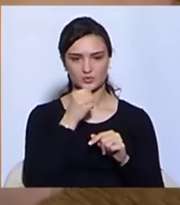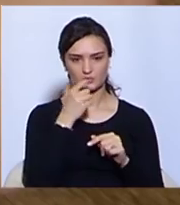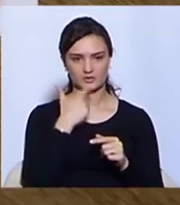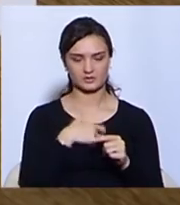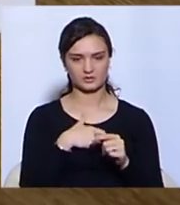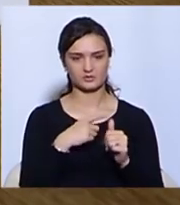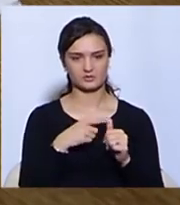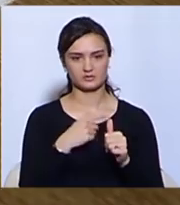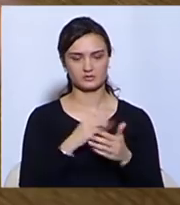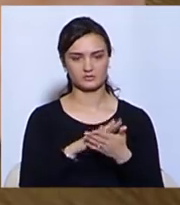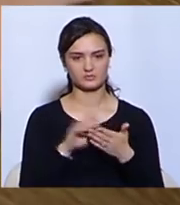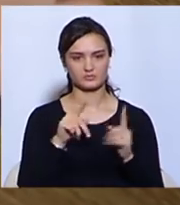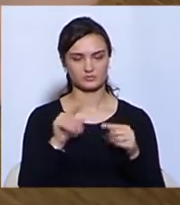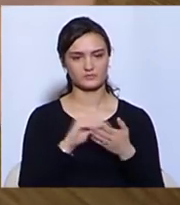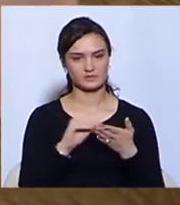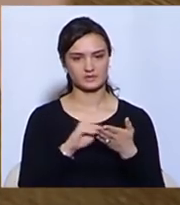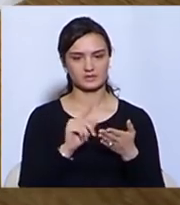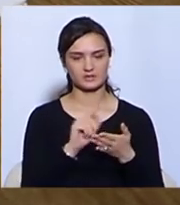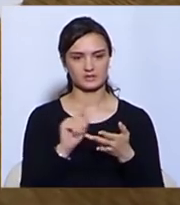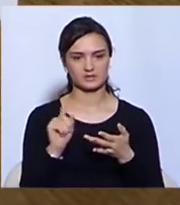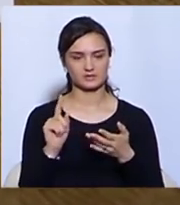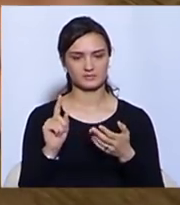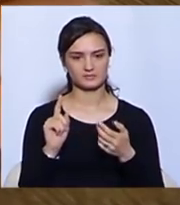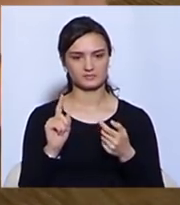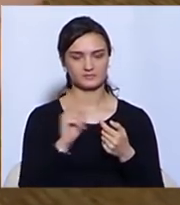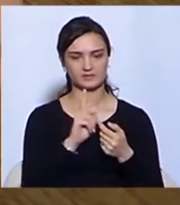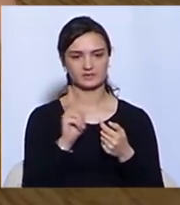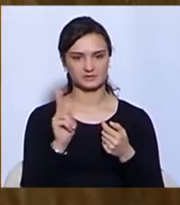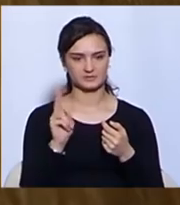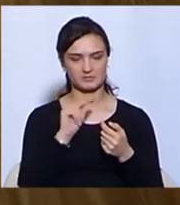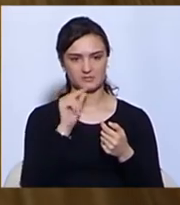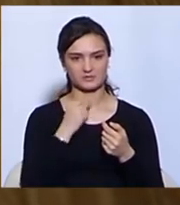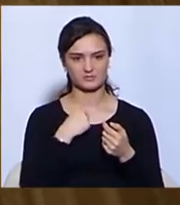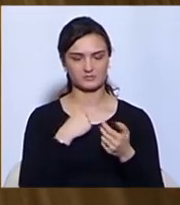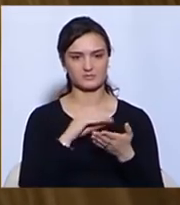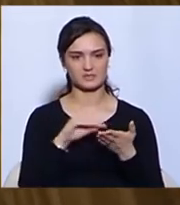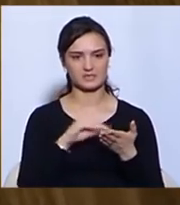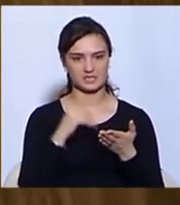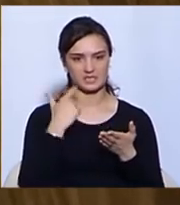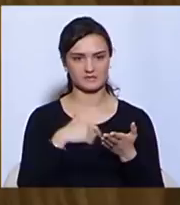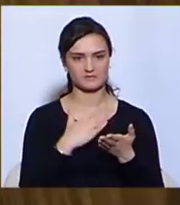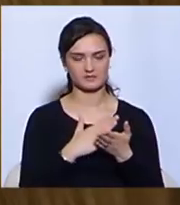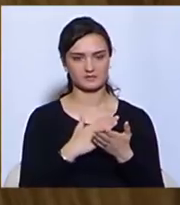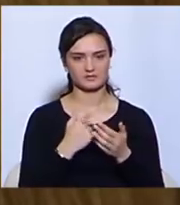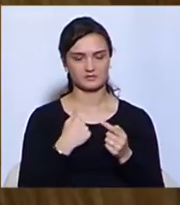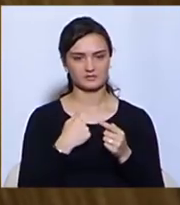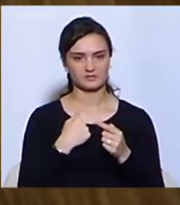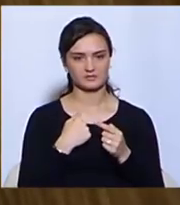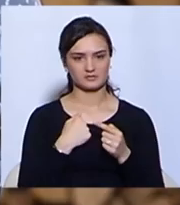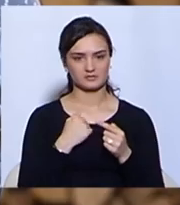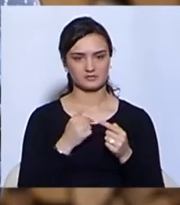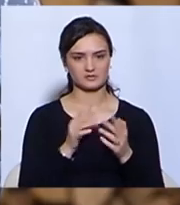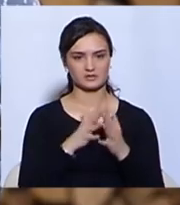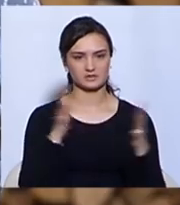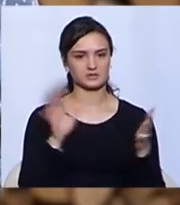ჟურნალისტი. ზოგჯერ წერ ხოლმე რაღაცებს. ვიღაცებმა დამობრალეს, რომ წერალი ვარ, ნოველისტი. ტიტანიან